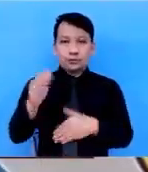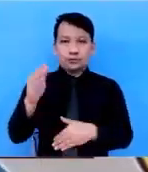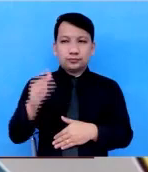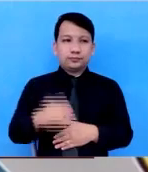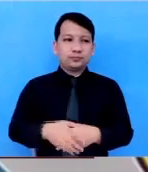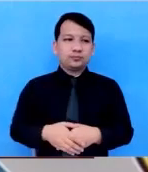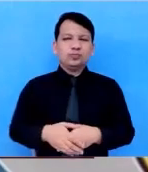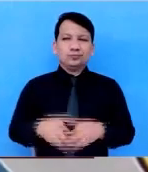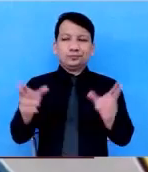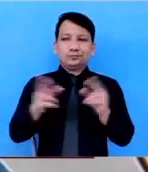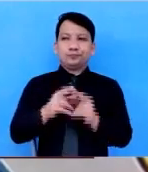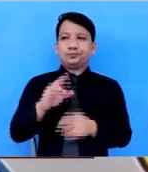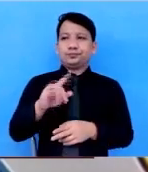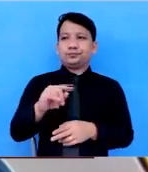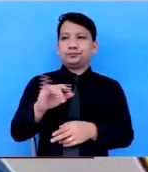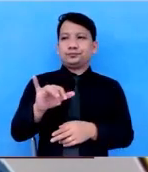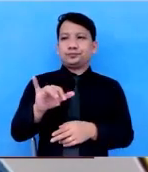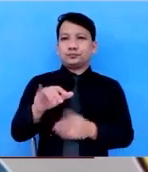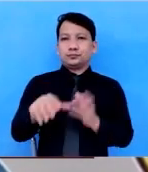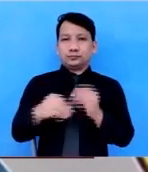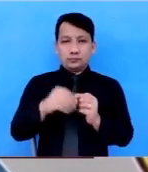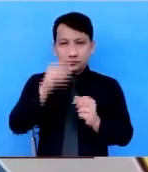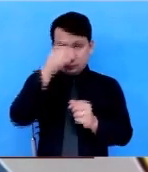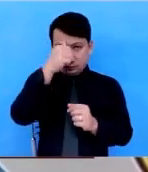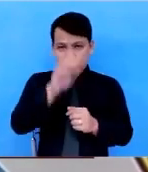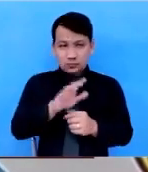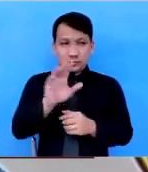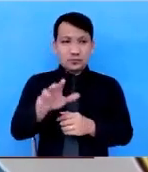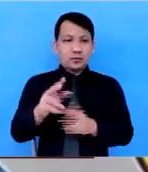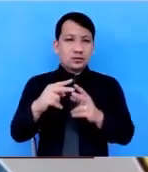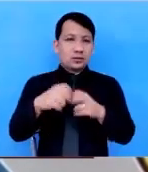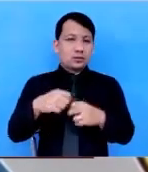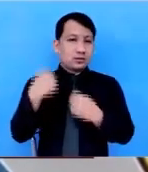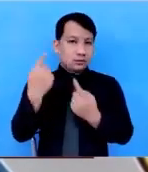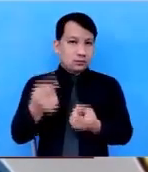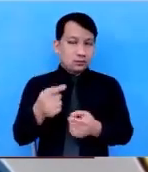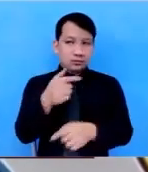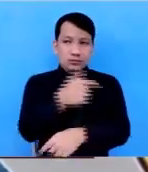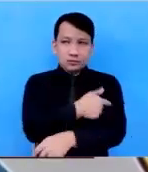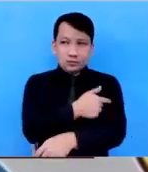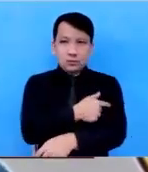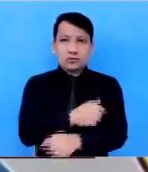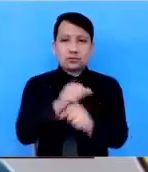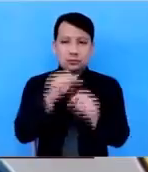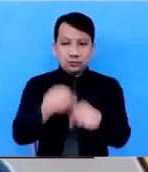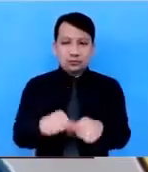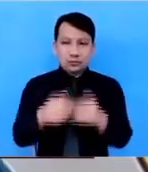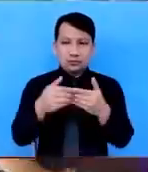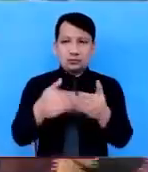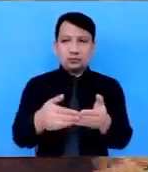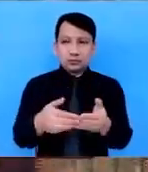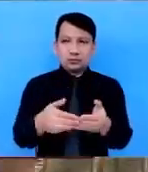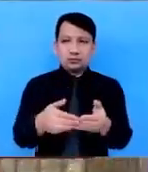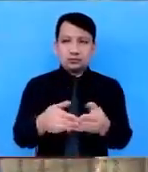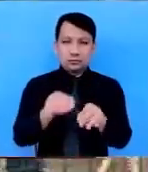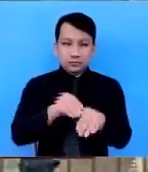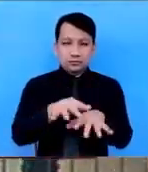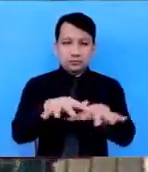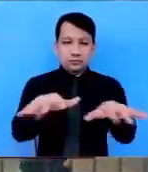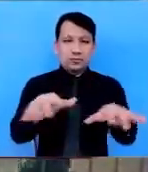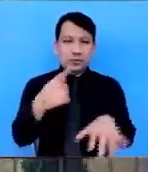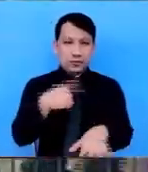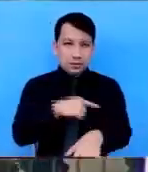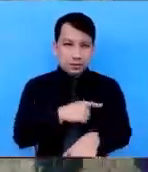of the population. Remember, even if we are vaccinated, we can still get infected. Bukod